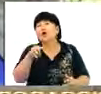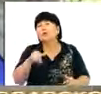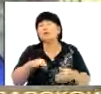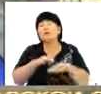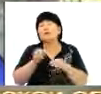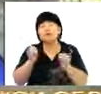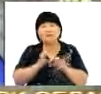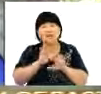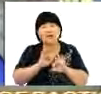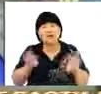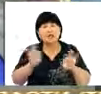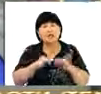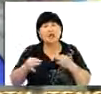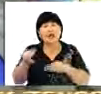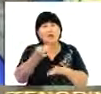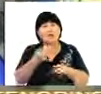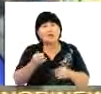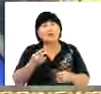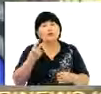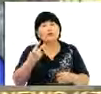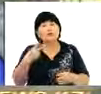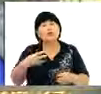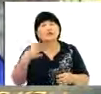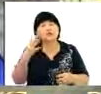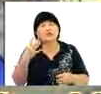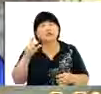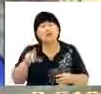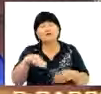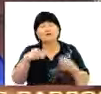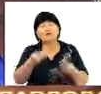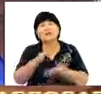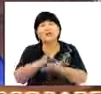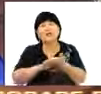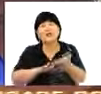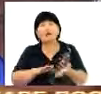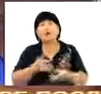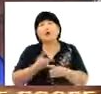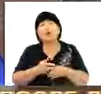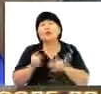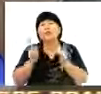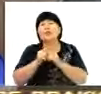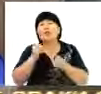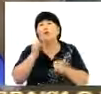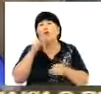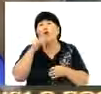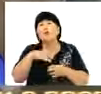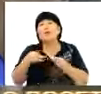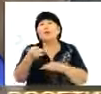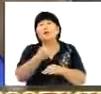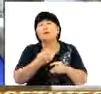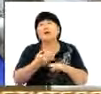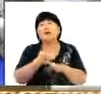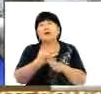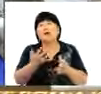Проводим постоянно разъяснительные беседы. Еще 34 человека подали на сегодня свои заявки. На встрече поделились своим опытом и предприниматели,